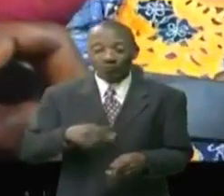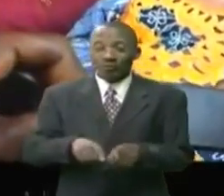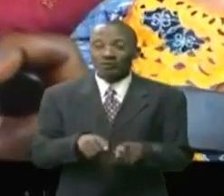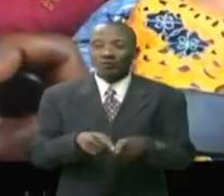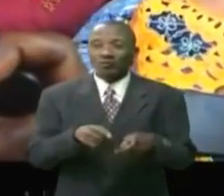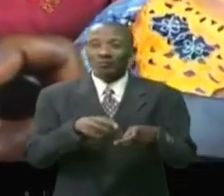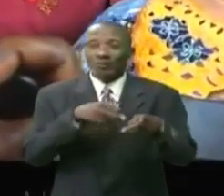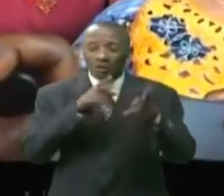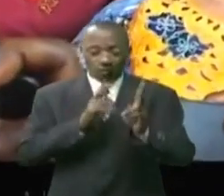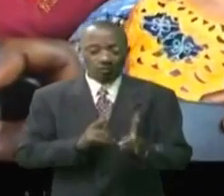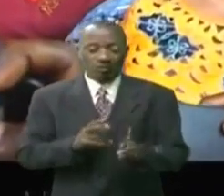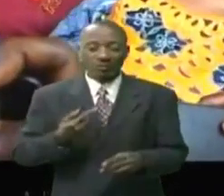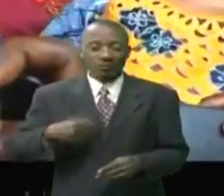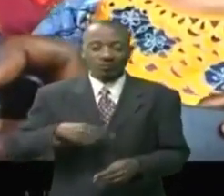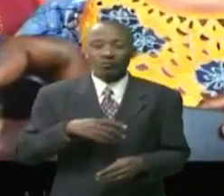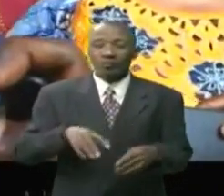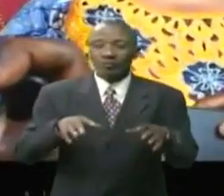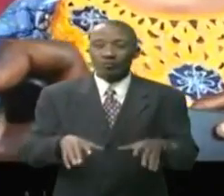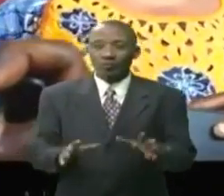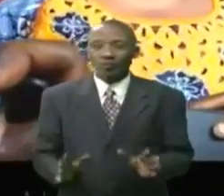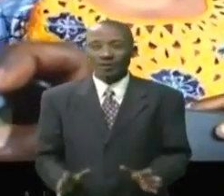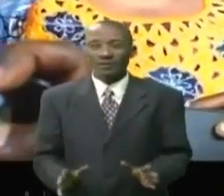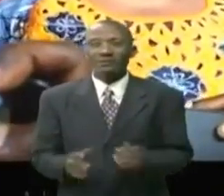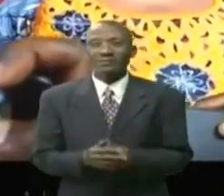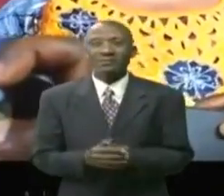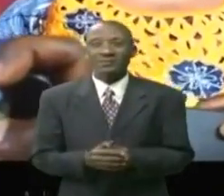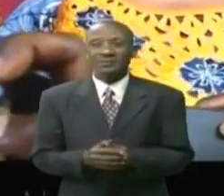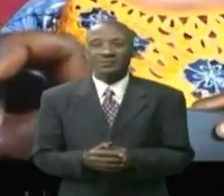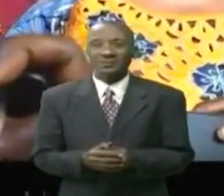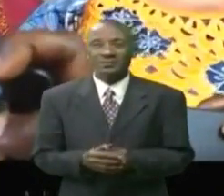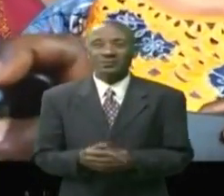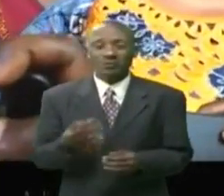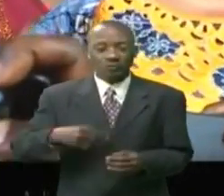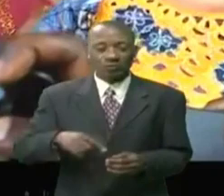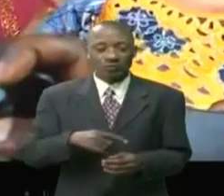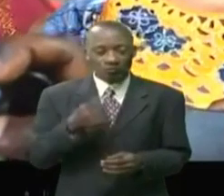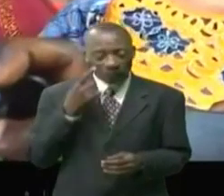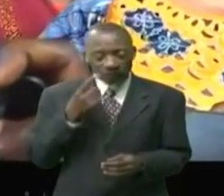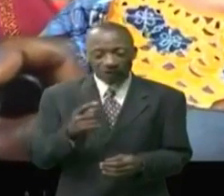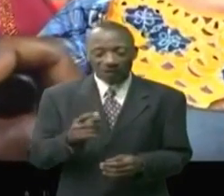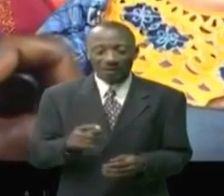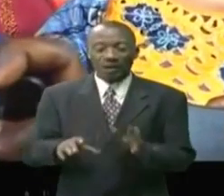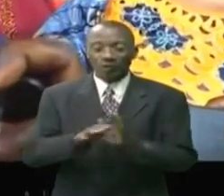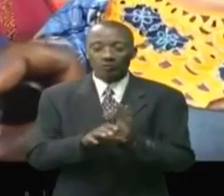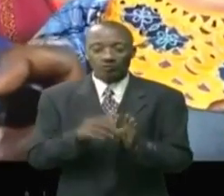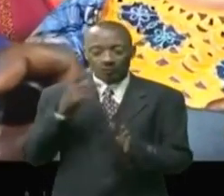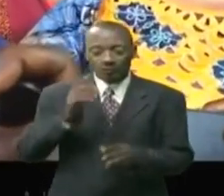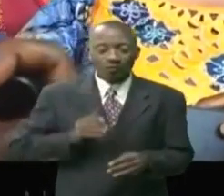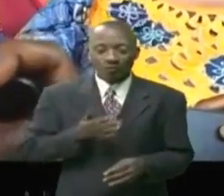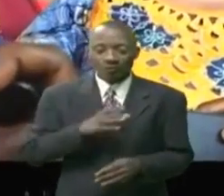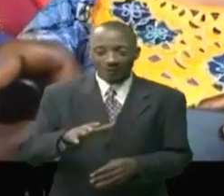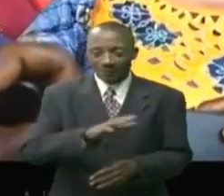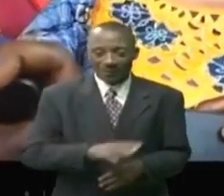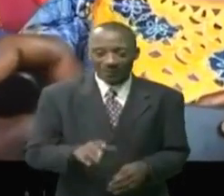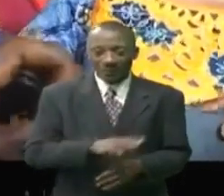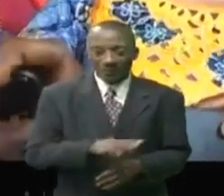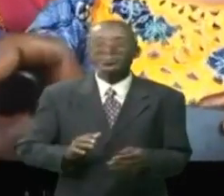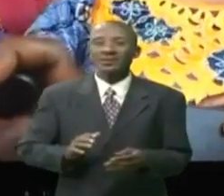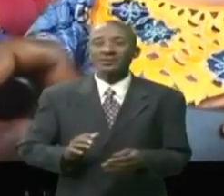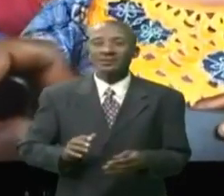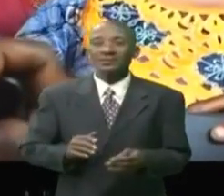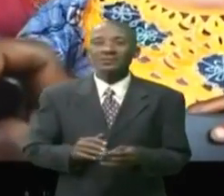Nous sommes Congolais, nous sommes également légalistes. La constitution de notre pays dispose que le mandat est, n'est-ce pas, de